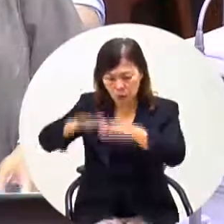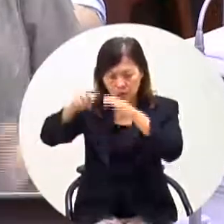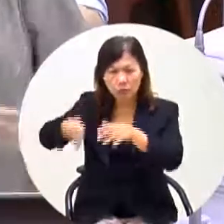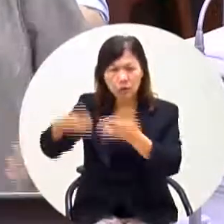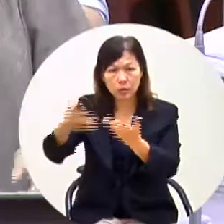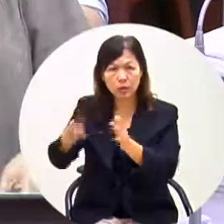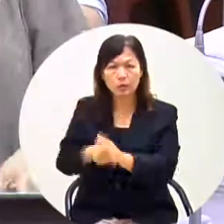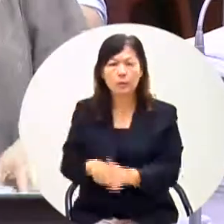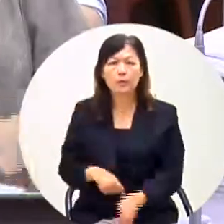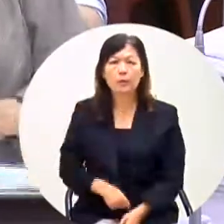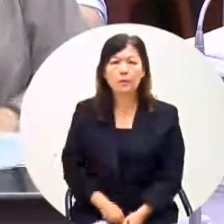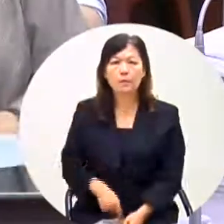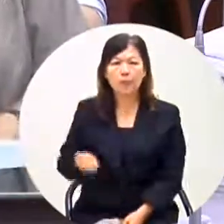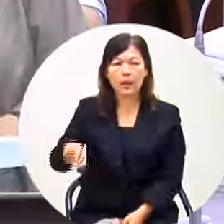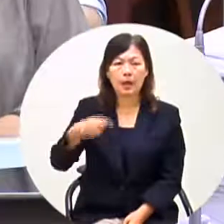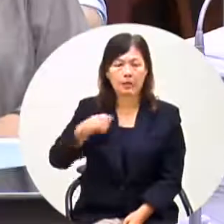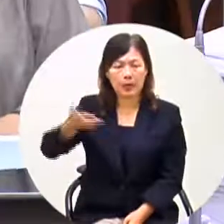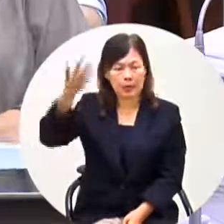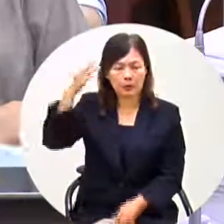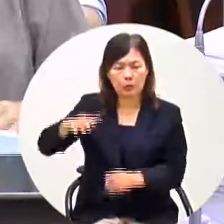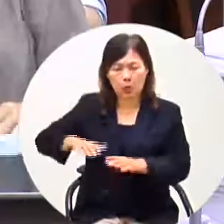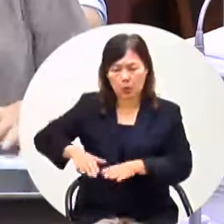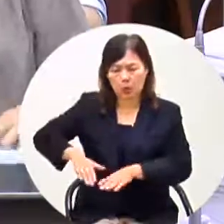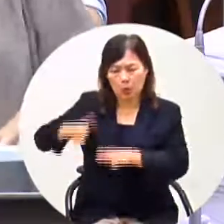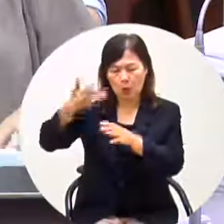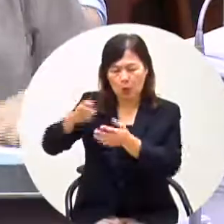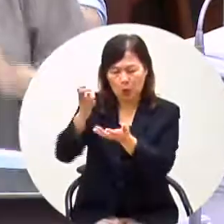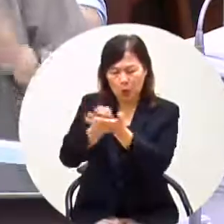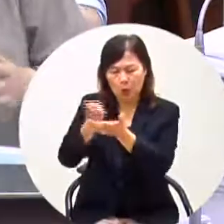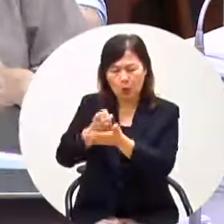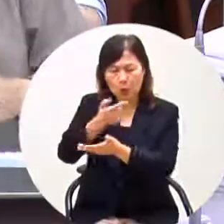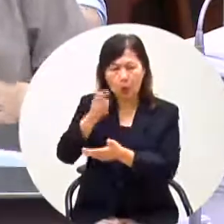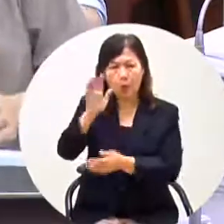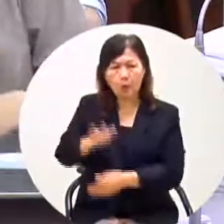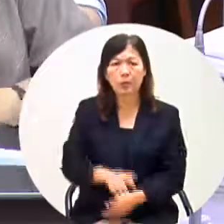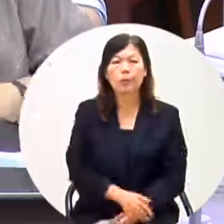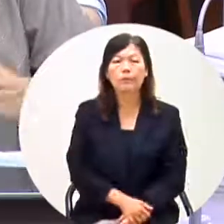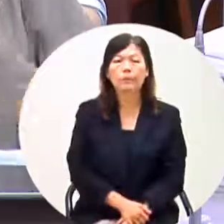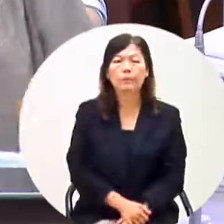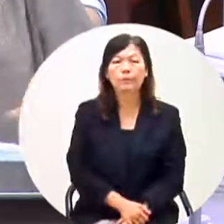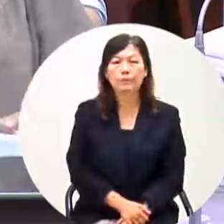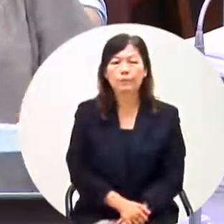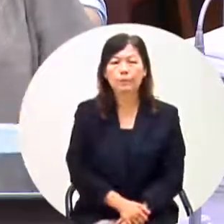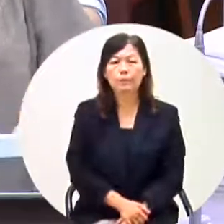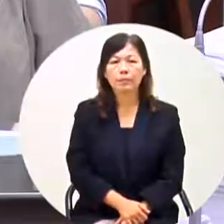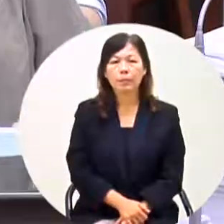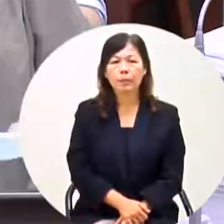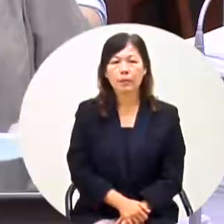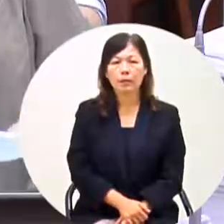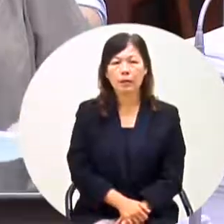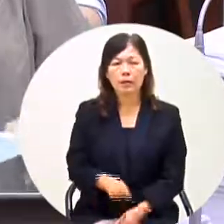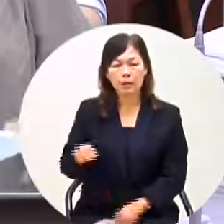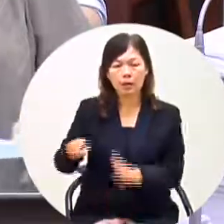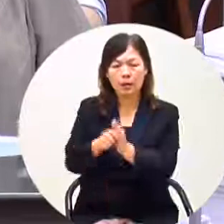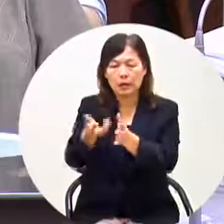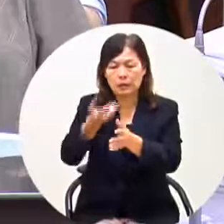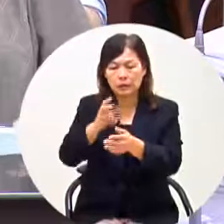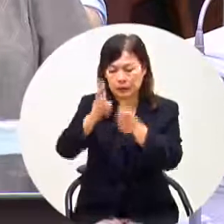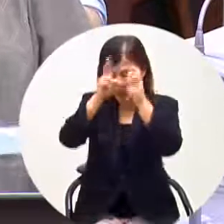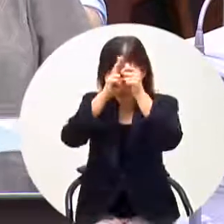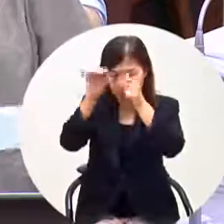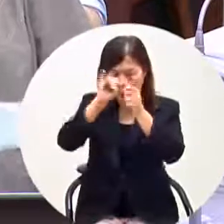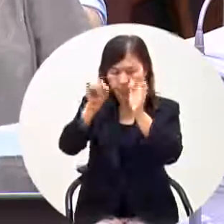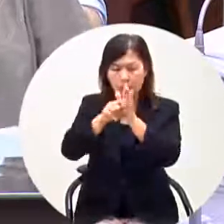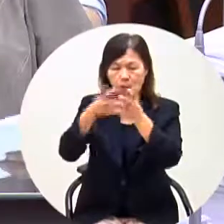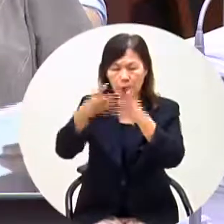在淹水真严重。啊，迄个部分，包括柯议员有真侪议员提起，